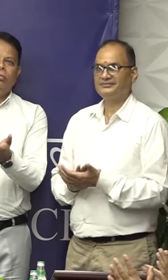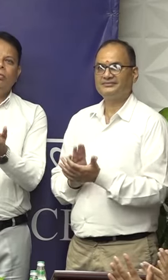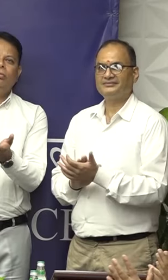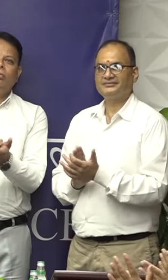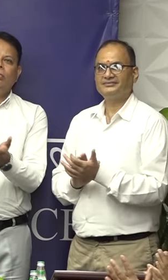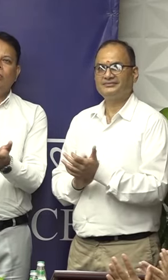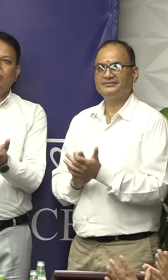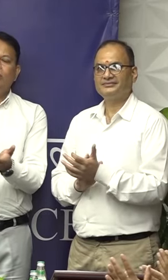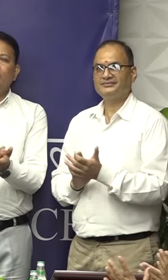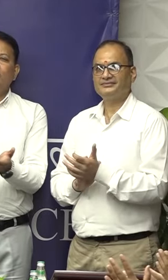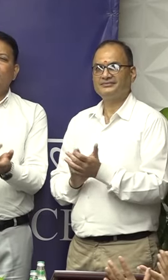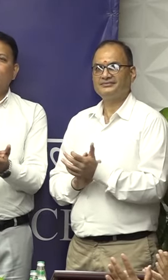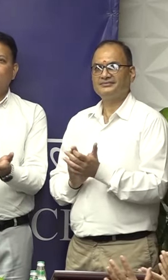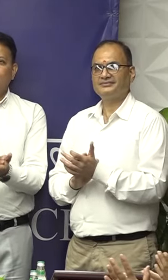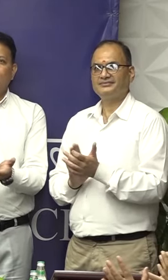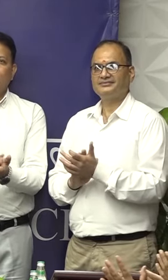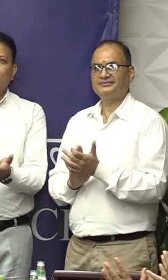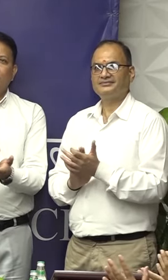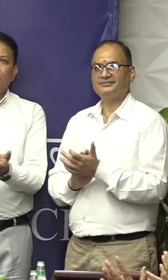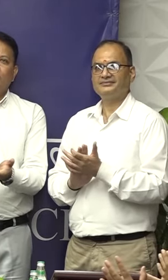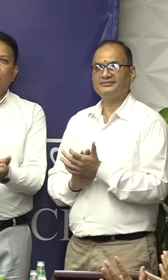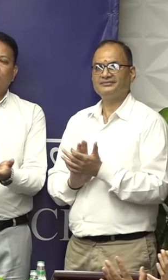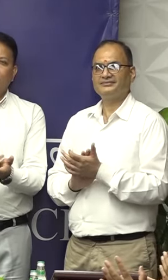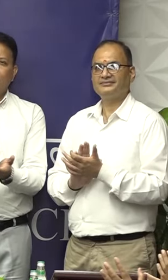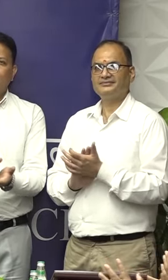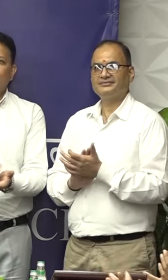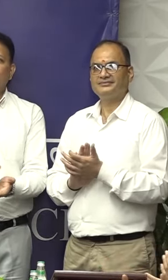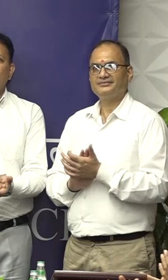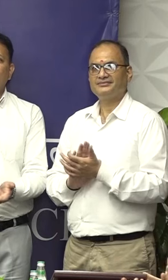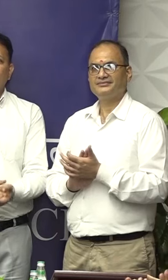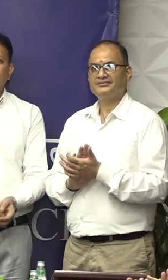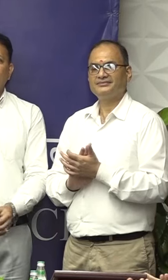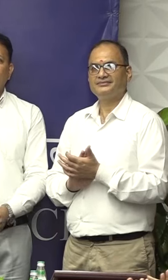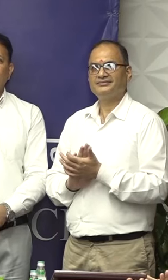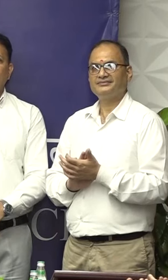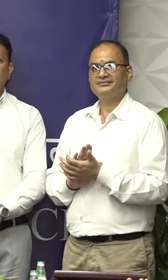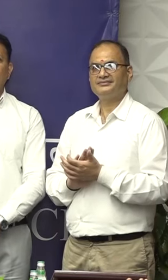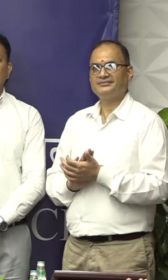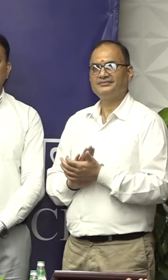है समझौता ज्ञापन जो हस्ताक्षर किए जा चुके हैं।